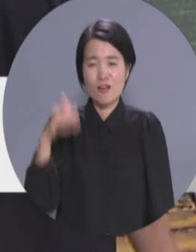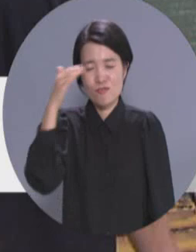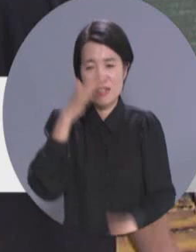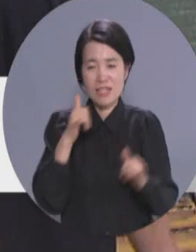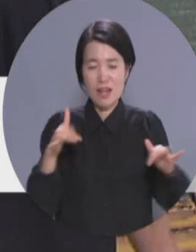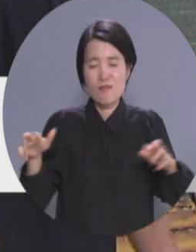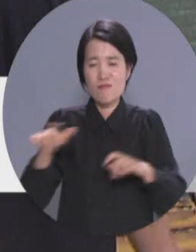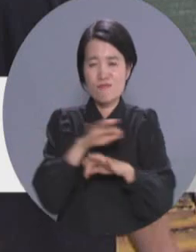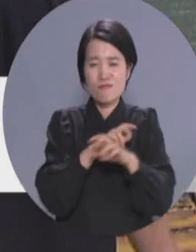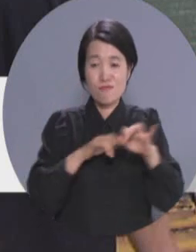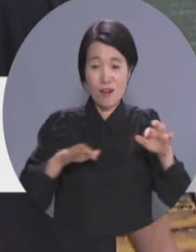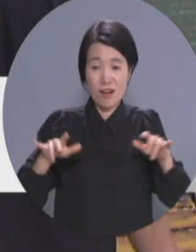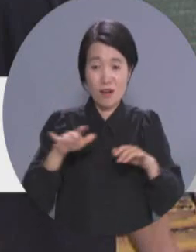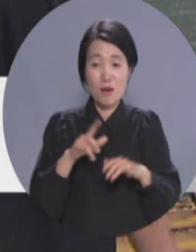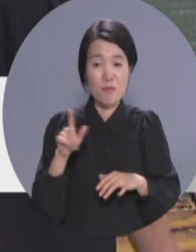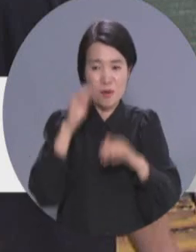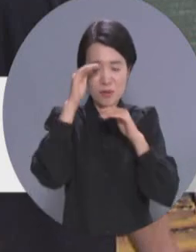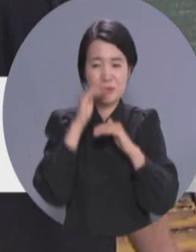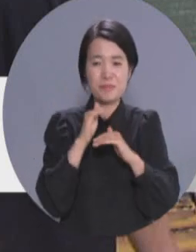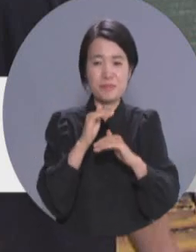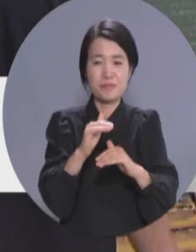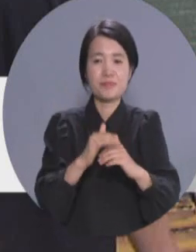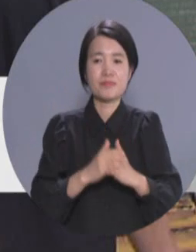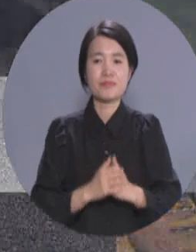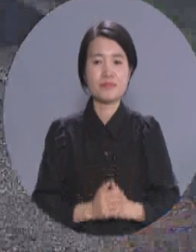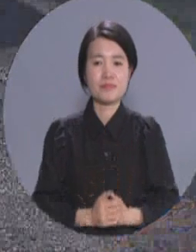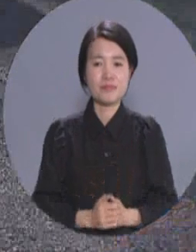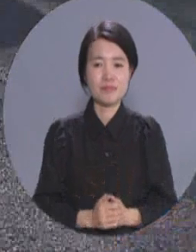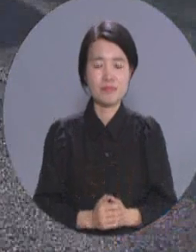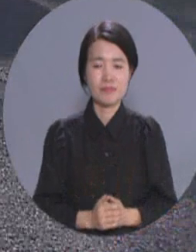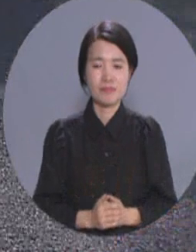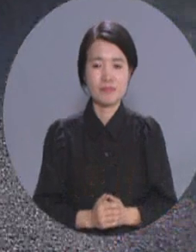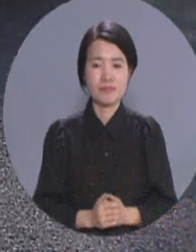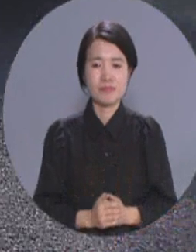즐기려는 인파로 붐볐습니다 문영철 기자입니다